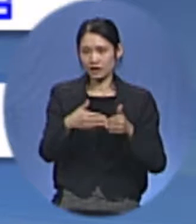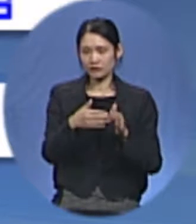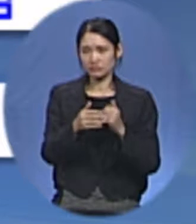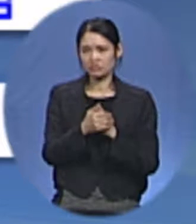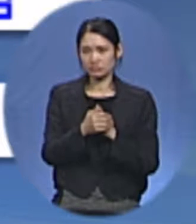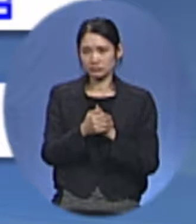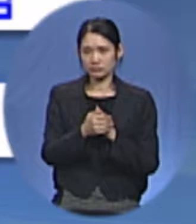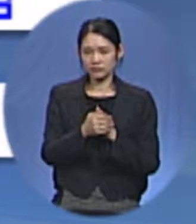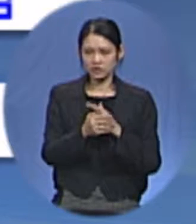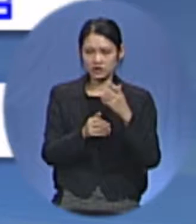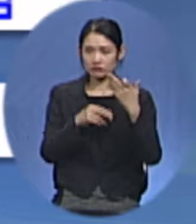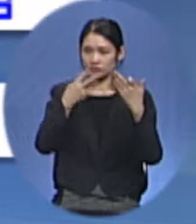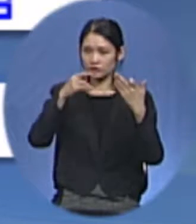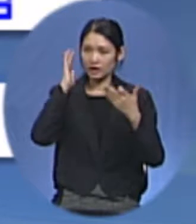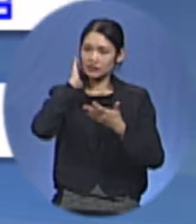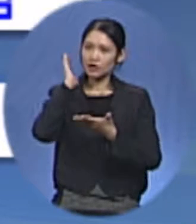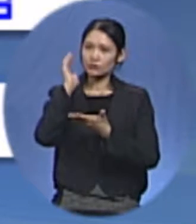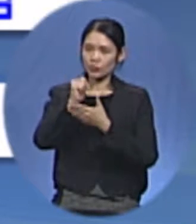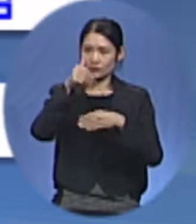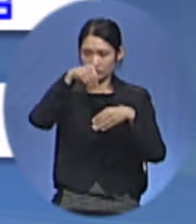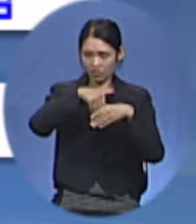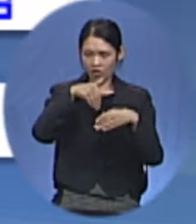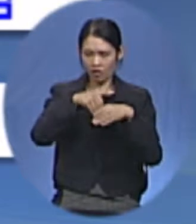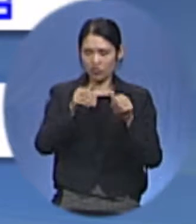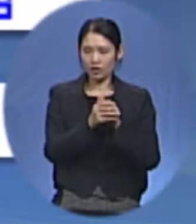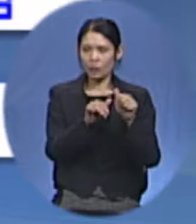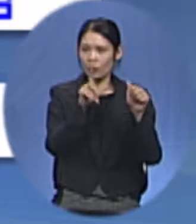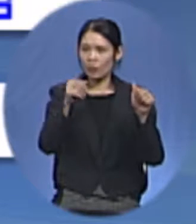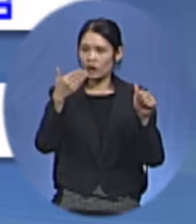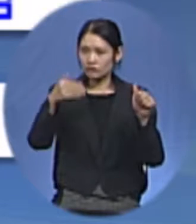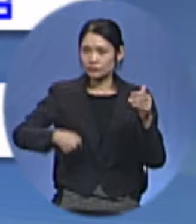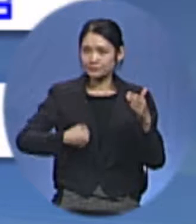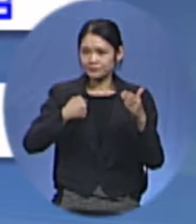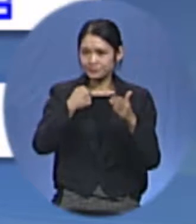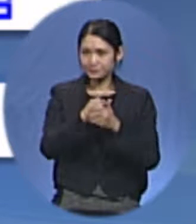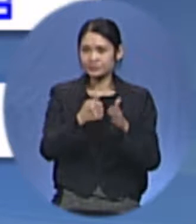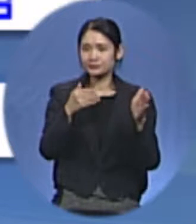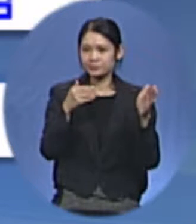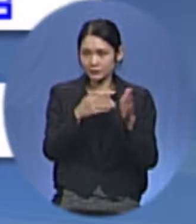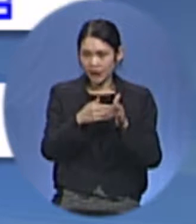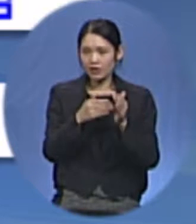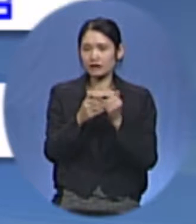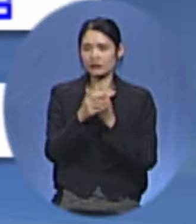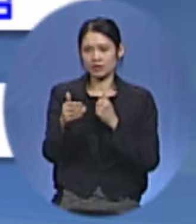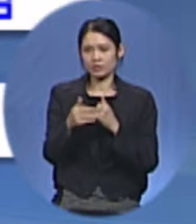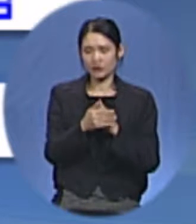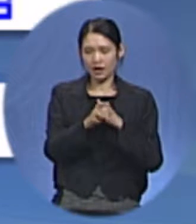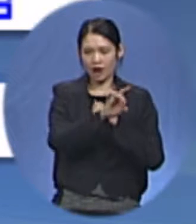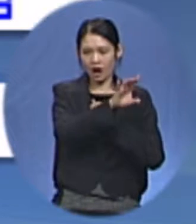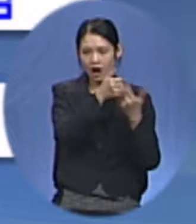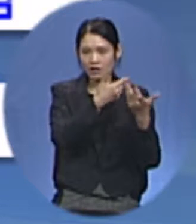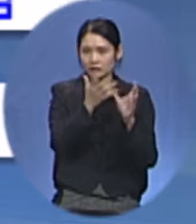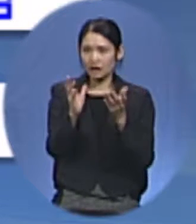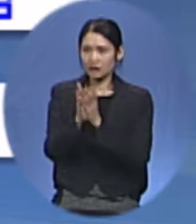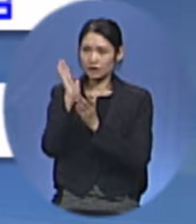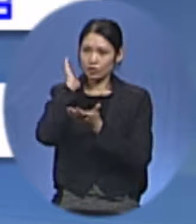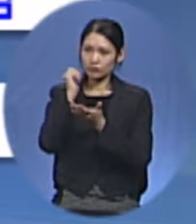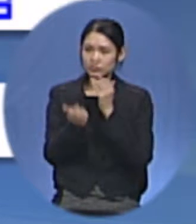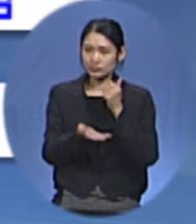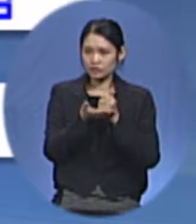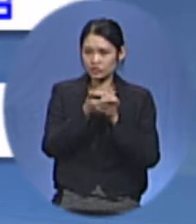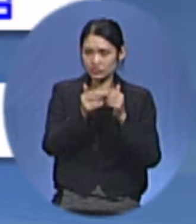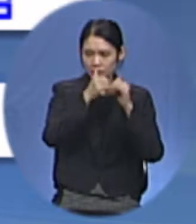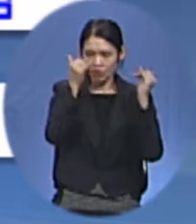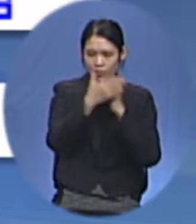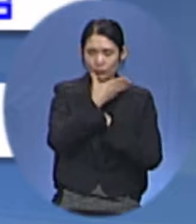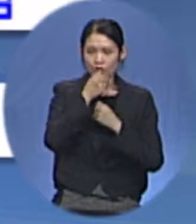한사협은 제19대 대통령 선거가 오는 5월 9일로 잠정 결정됨에 따라 각 당 대선 후보들에게 사회복지